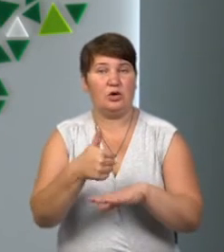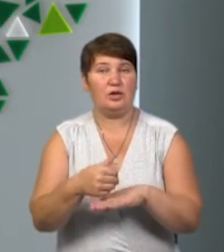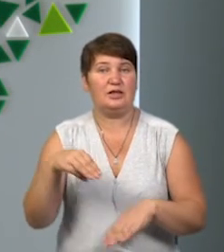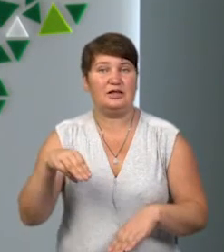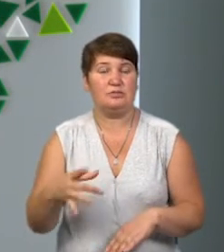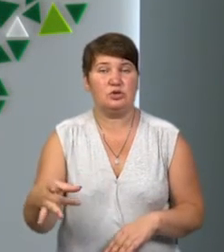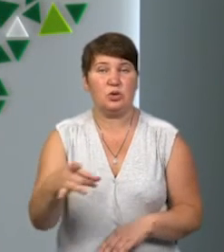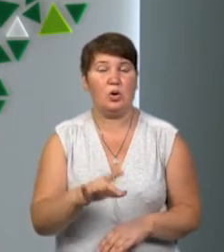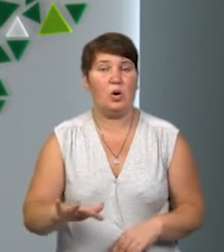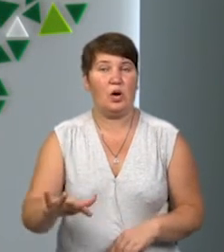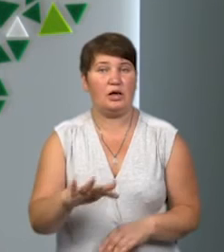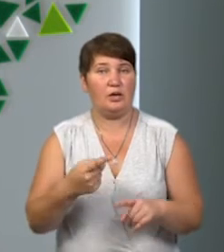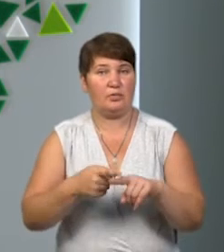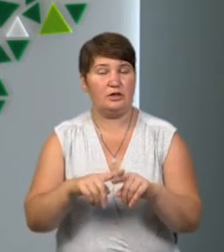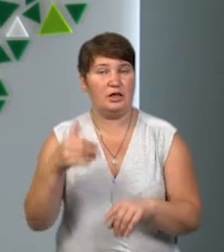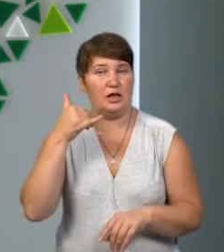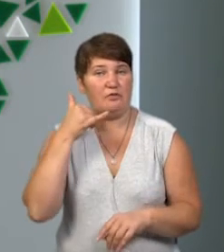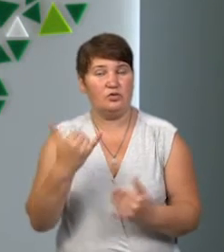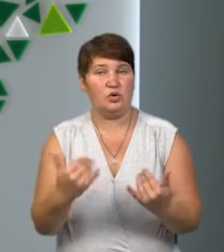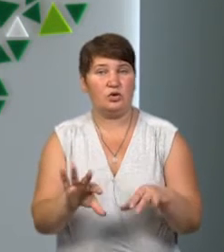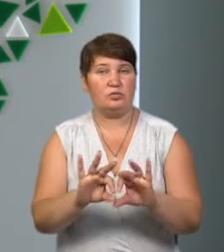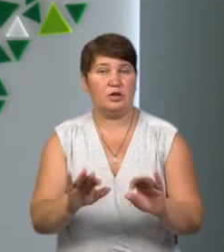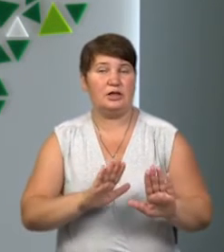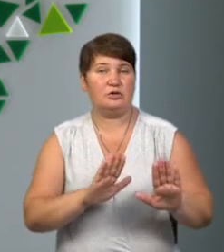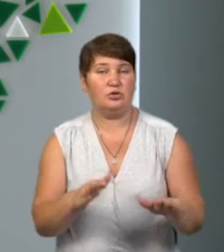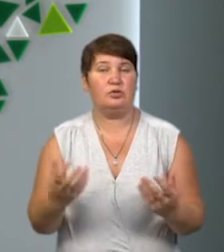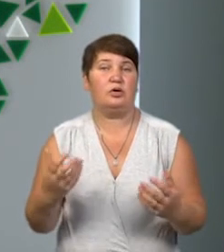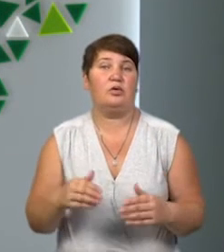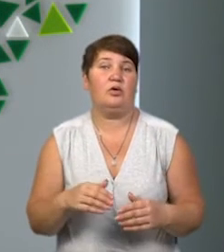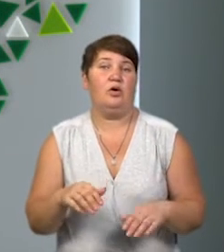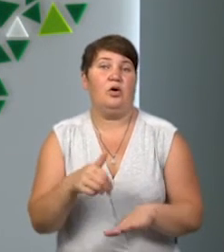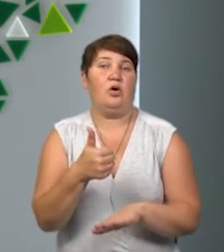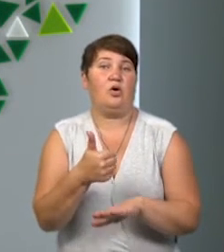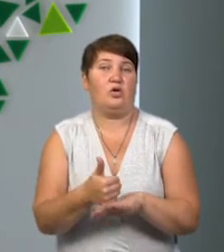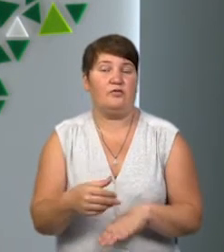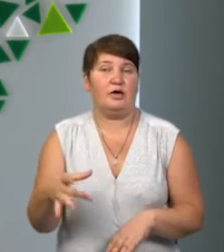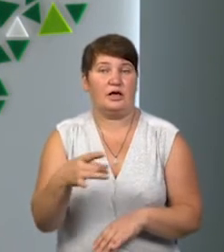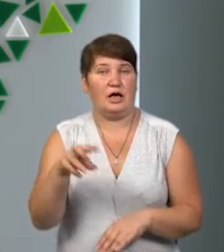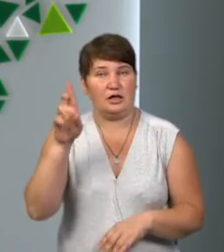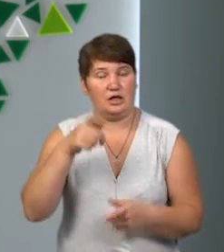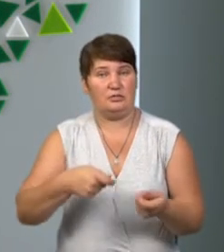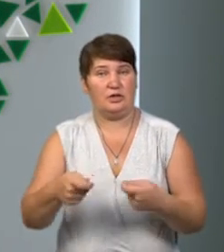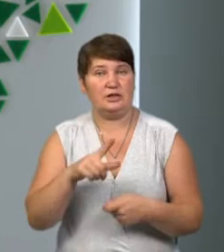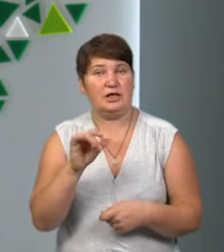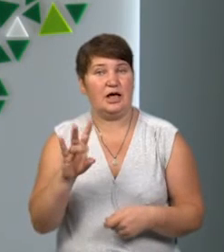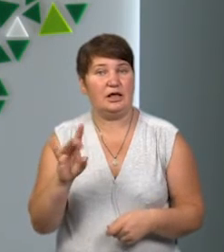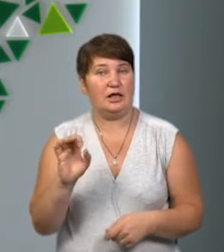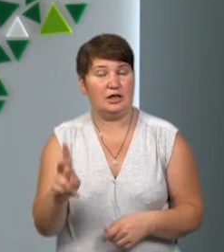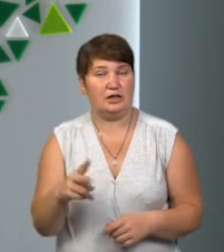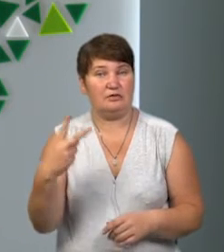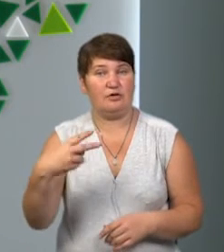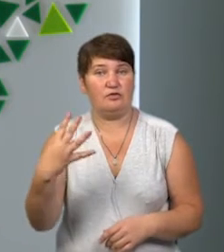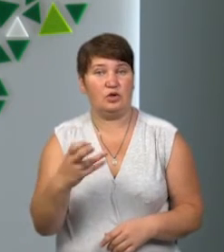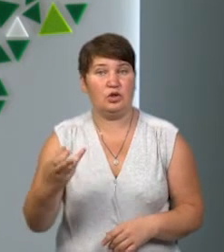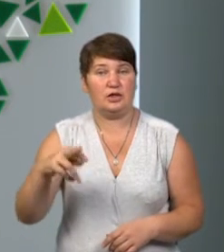Тисменицького району. Про це телефоном сьогодні розповів заступник голови районної адміністрації Володимир Заник. Нагадаю, із 24